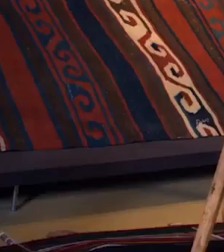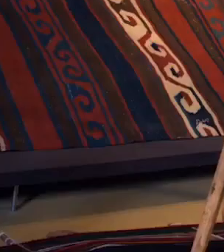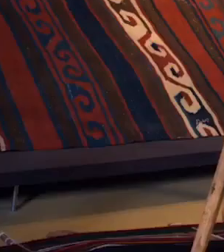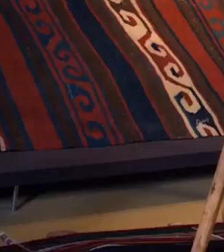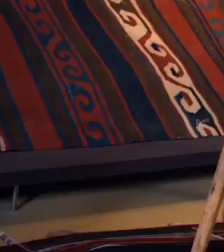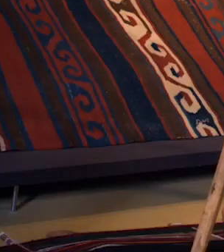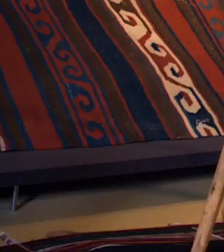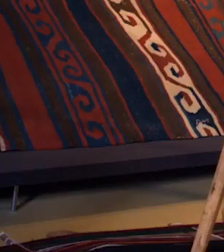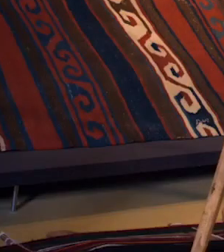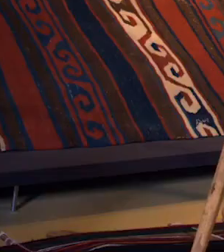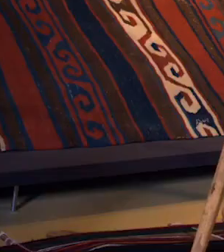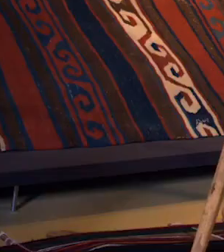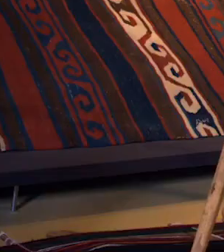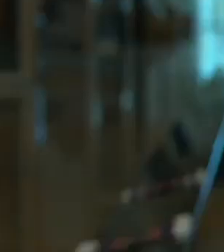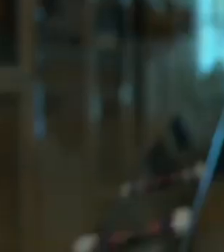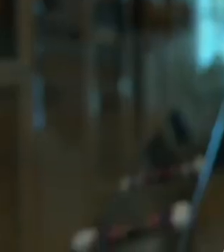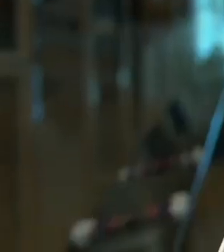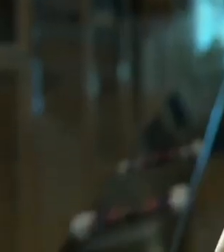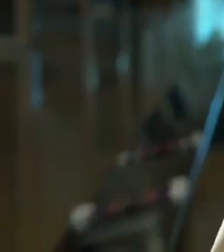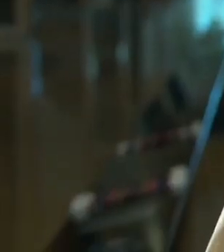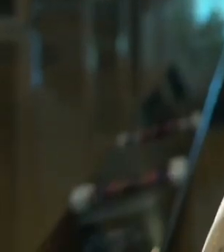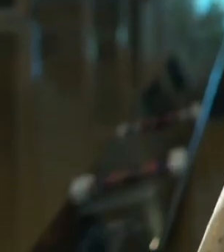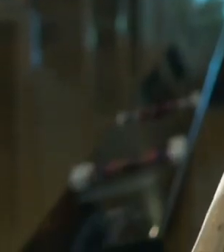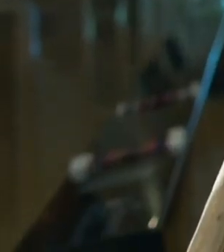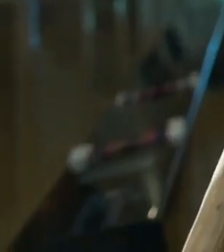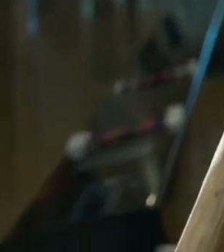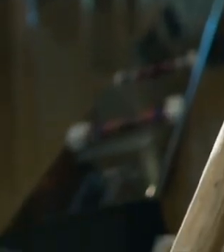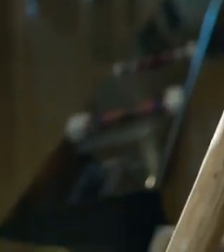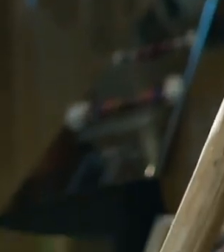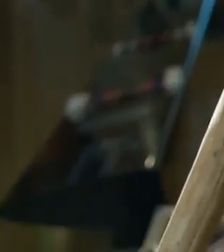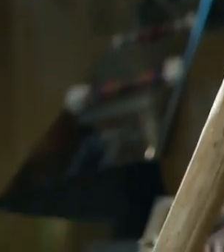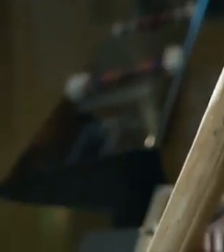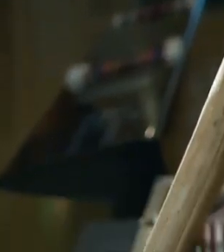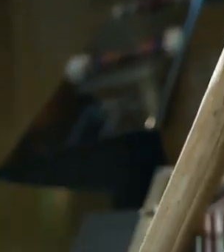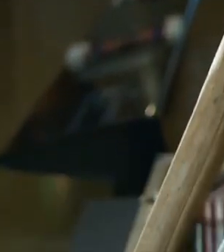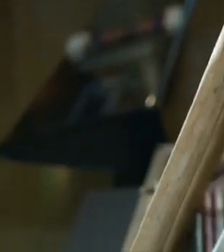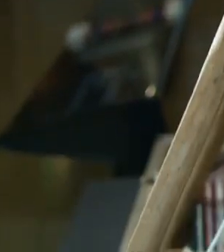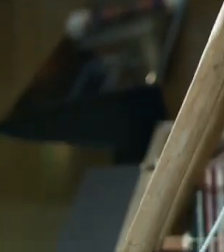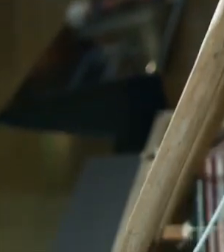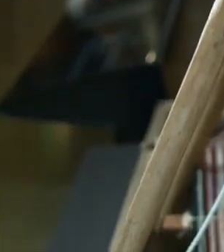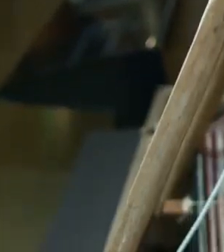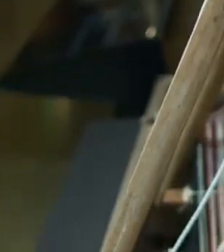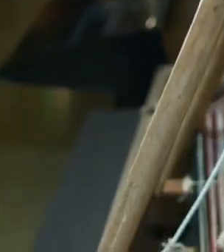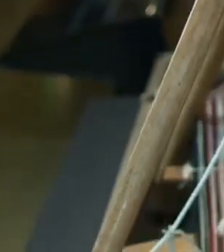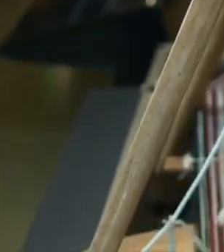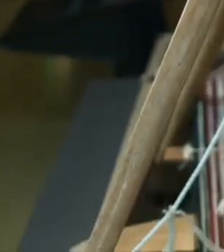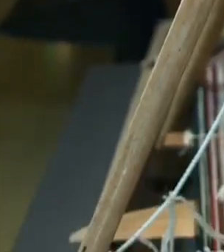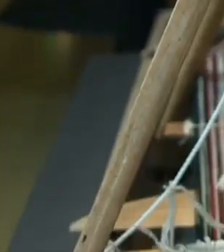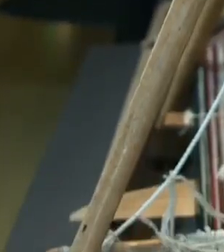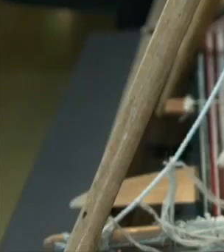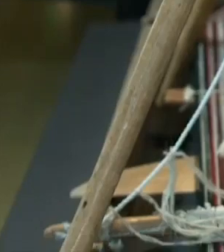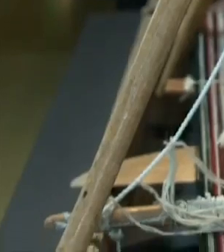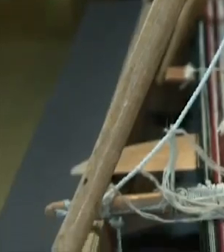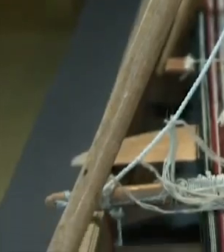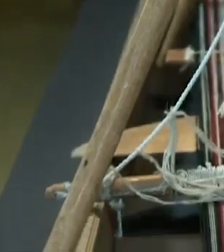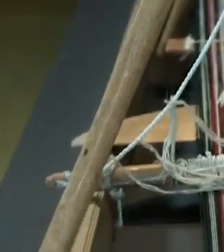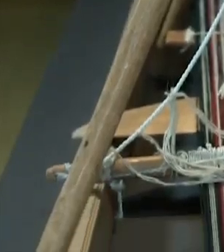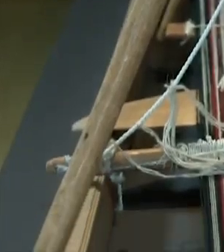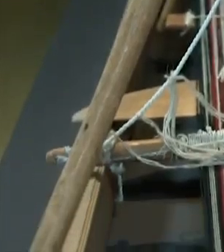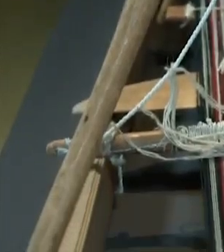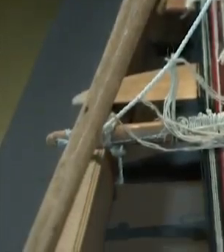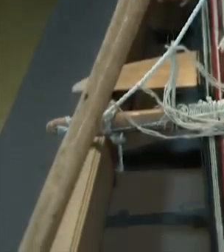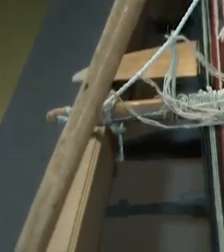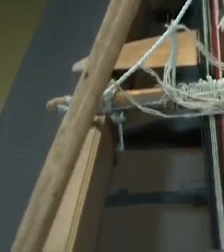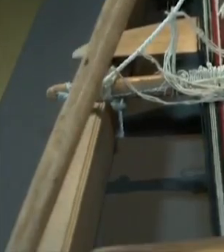Bu, sadə toxuculuq dəzgahıdır. Bu dəzgahda sadə xofsuz xalçalar toxunulur. Dəzgah çox rahatlıqla